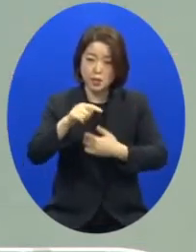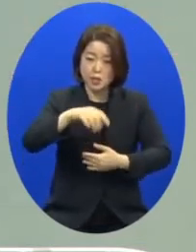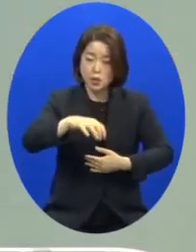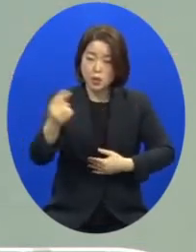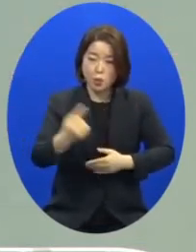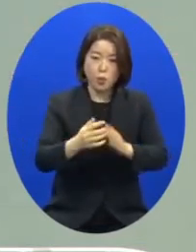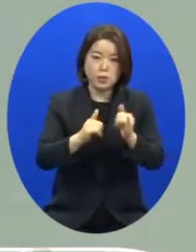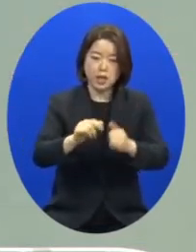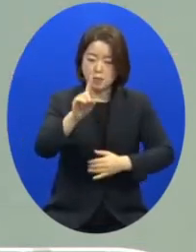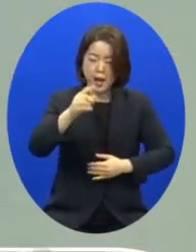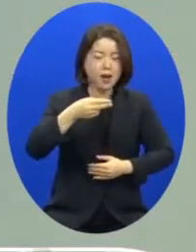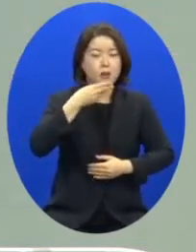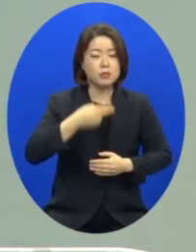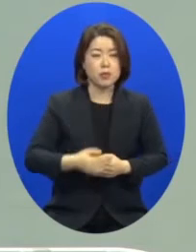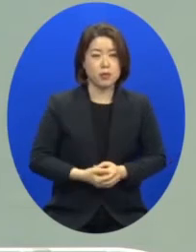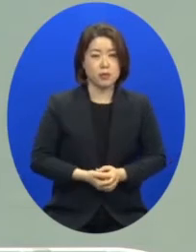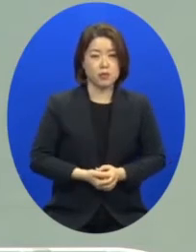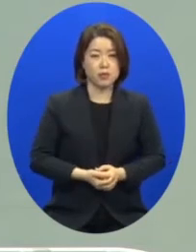없습니다